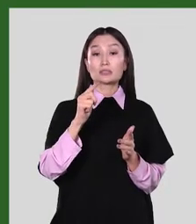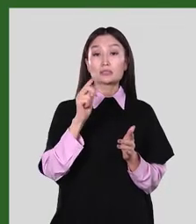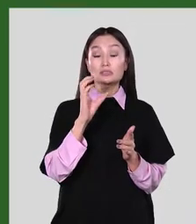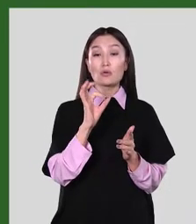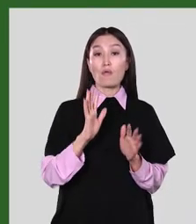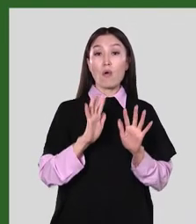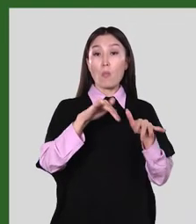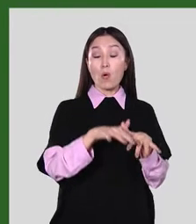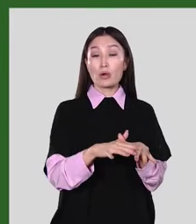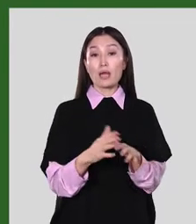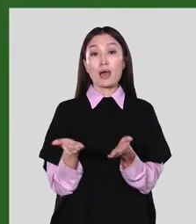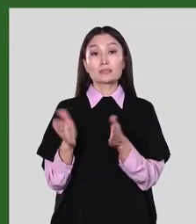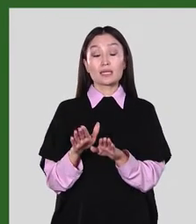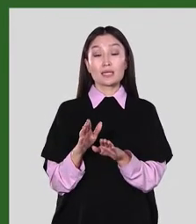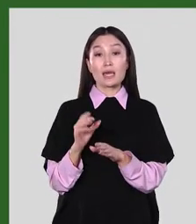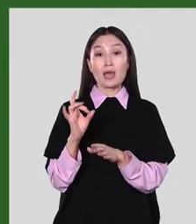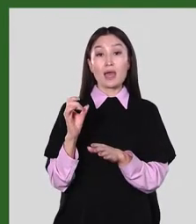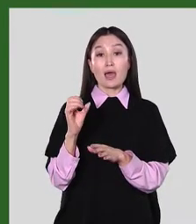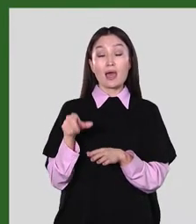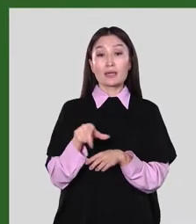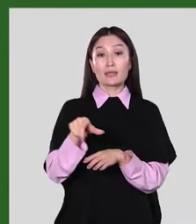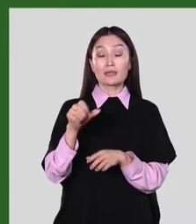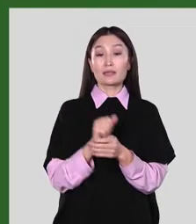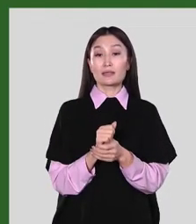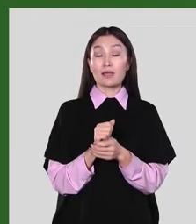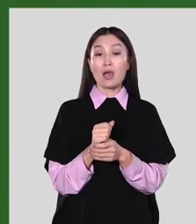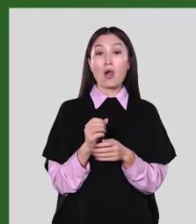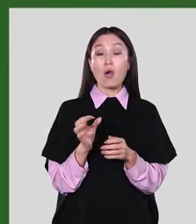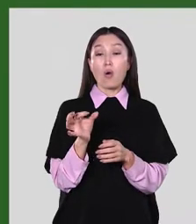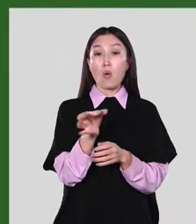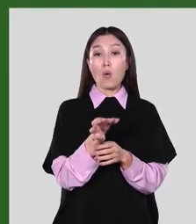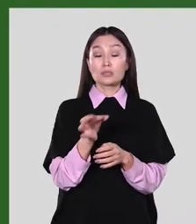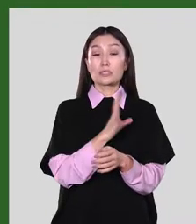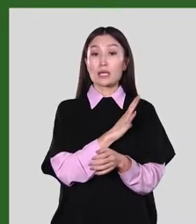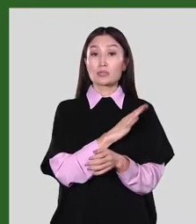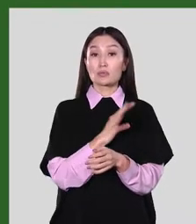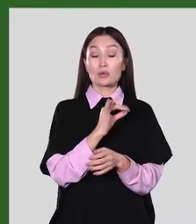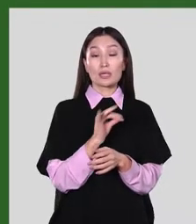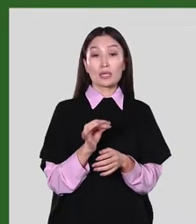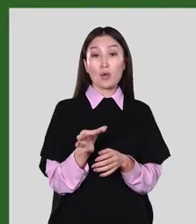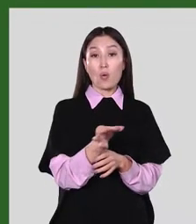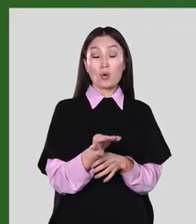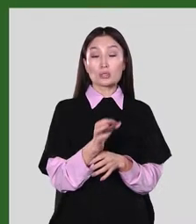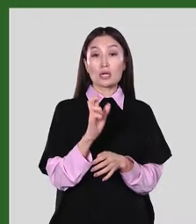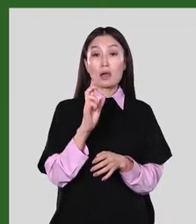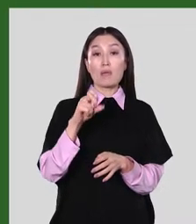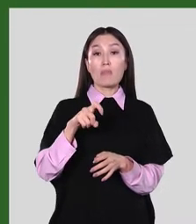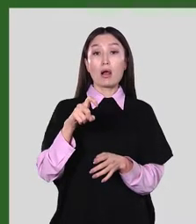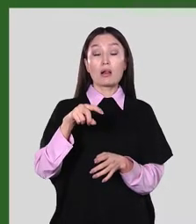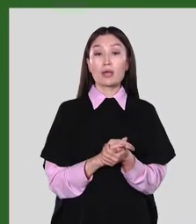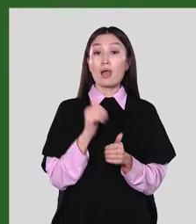относятся к бассейну реки тарим озера иссык-куль и озеро балхаш